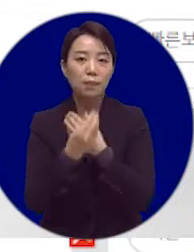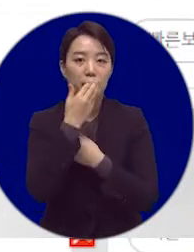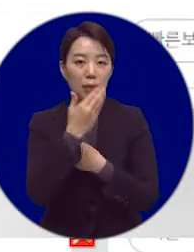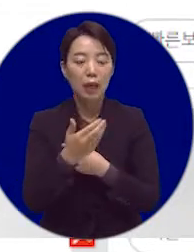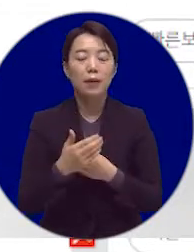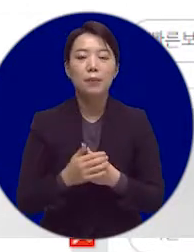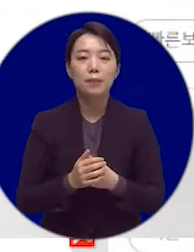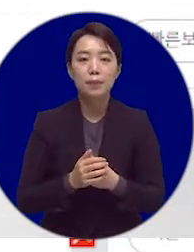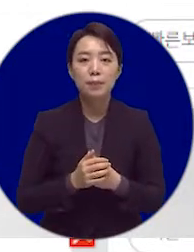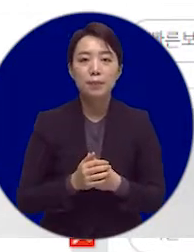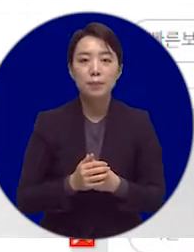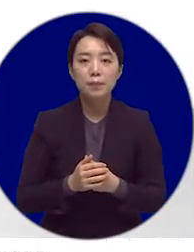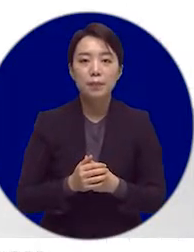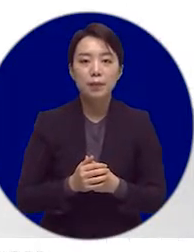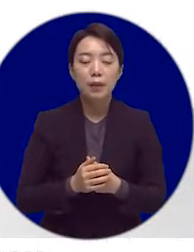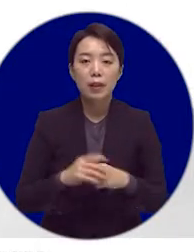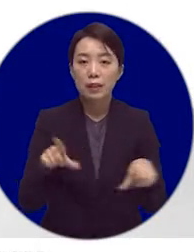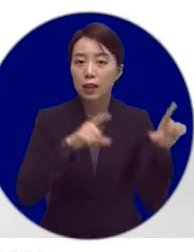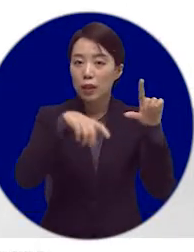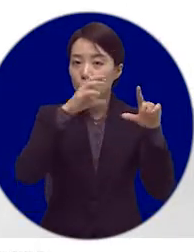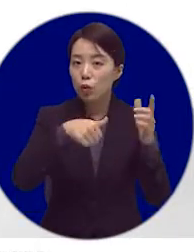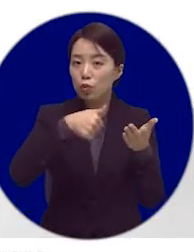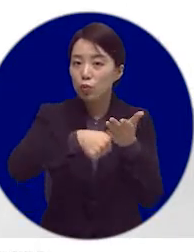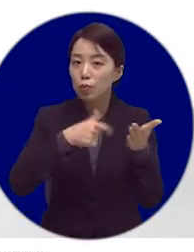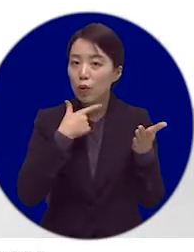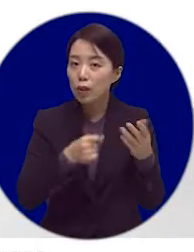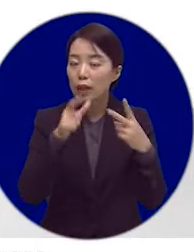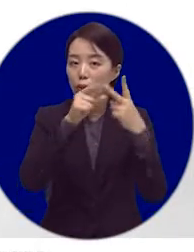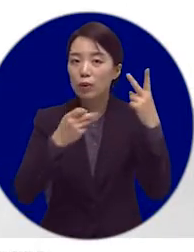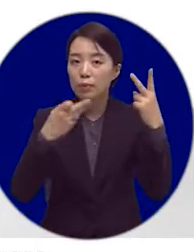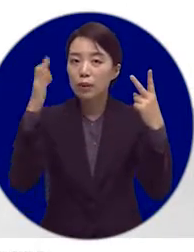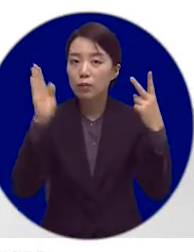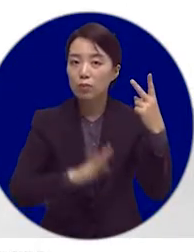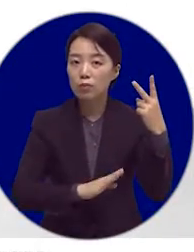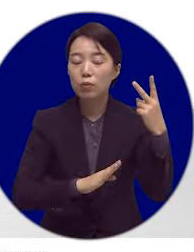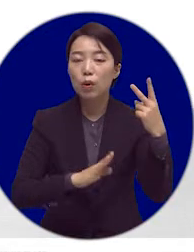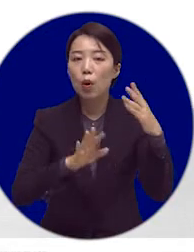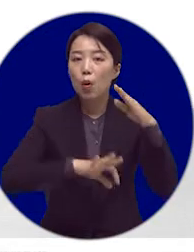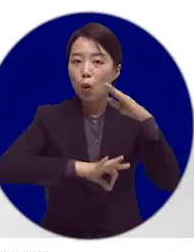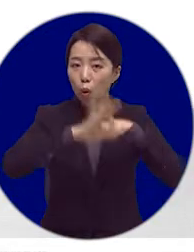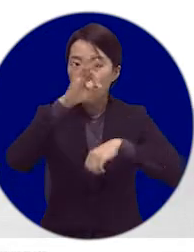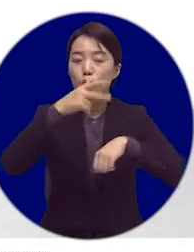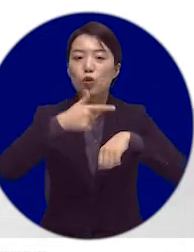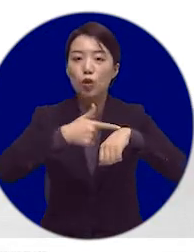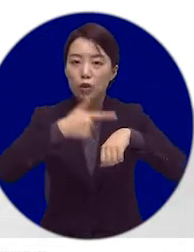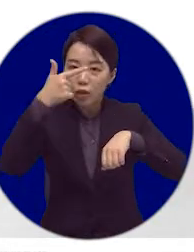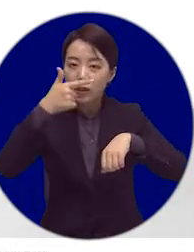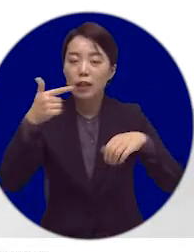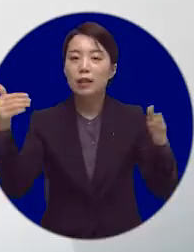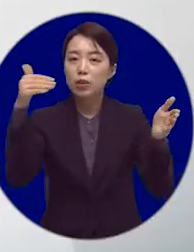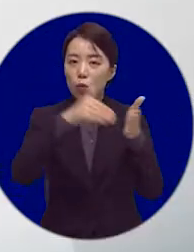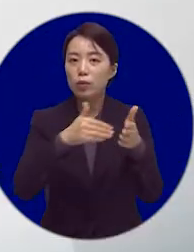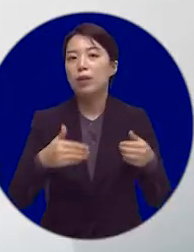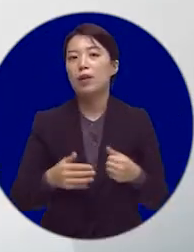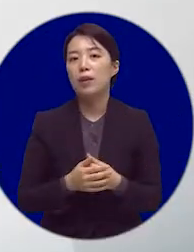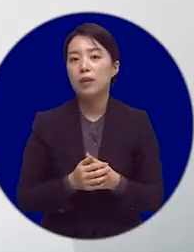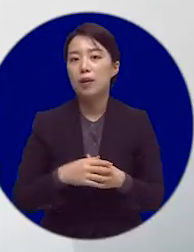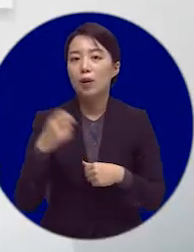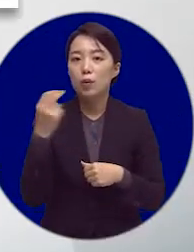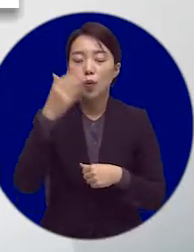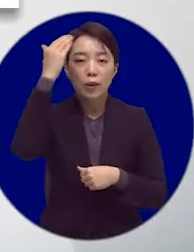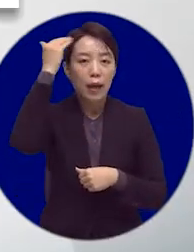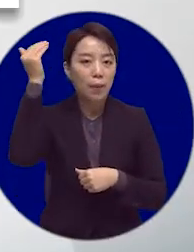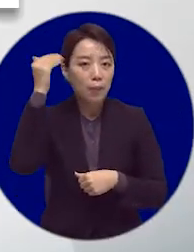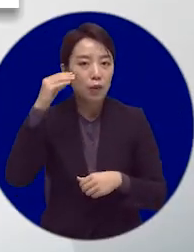내려받을 수 있습니다. 거소투표 신고서는 2월 13일 오후 6시까지 도착해야 합니다. 또한